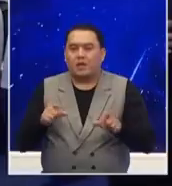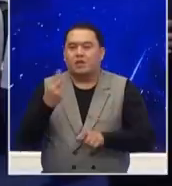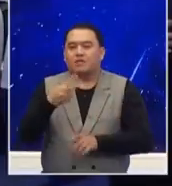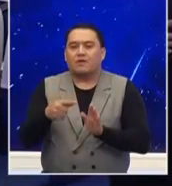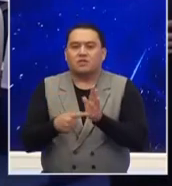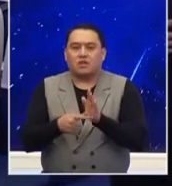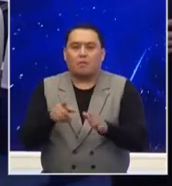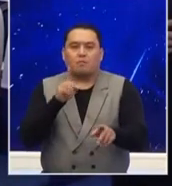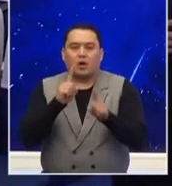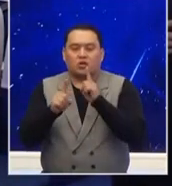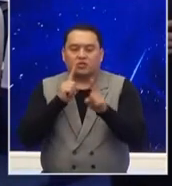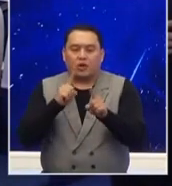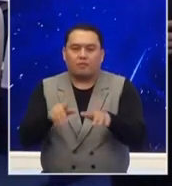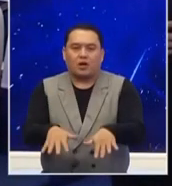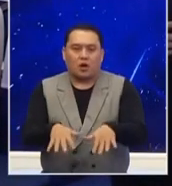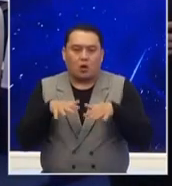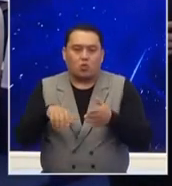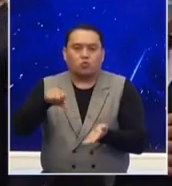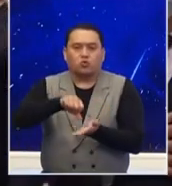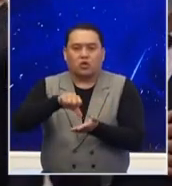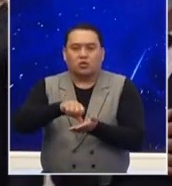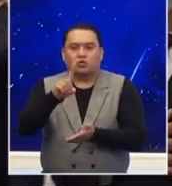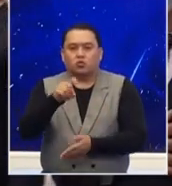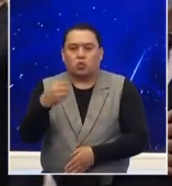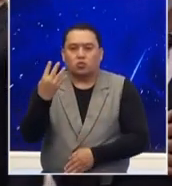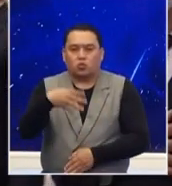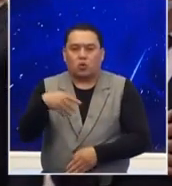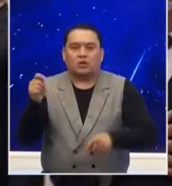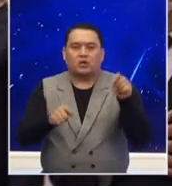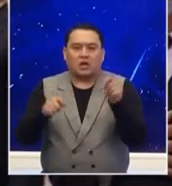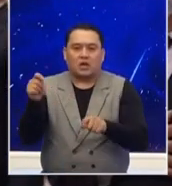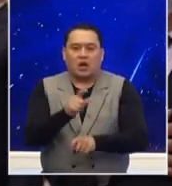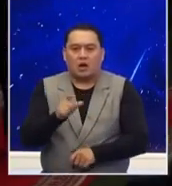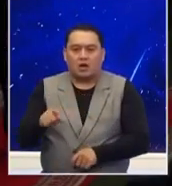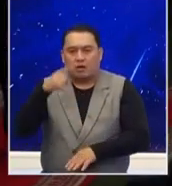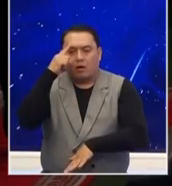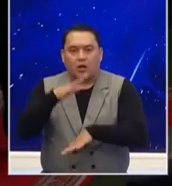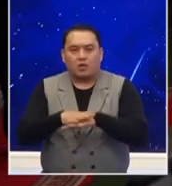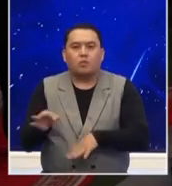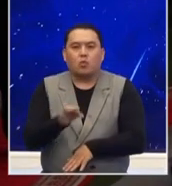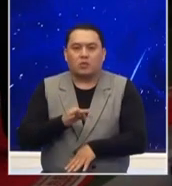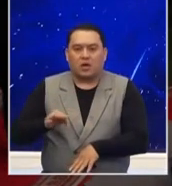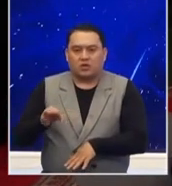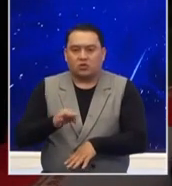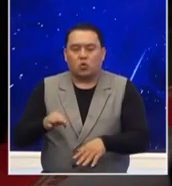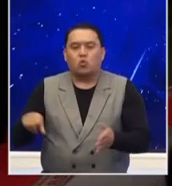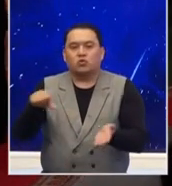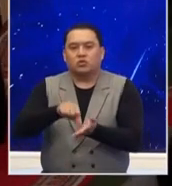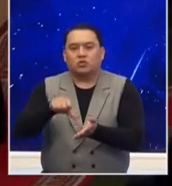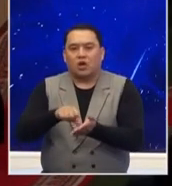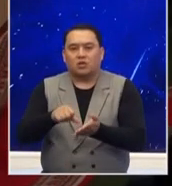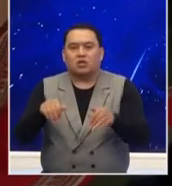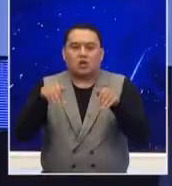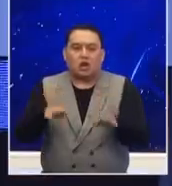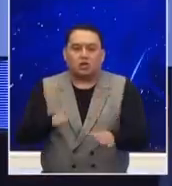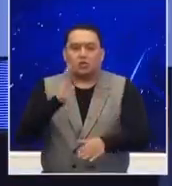27-й областной партийной конференции приняли участие 140 делегатов под председательством Амандыка Баталова. Сообща, участники встречи принимали